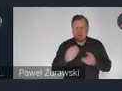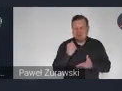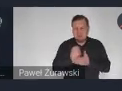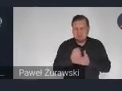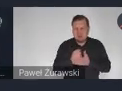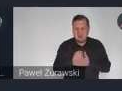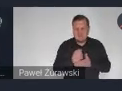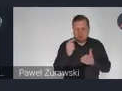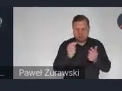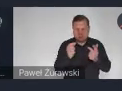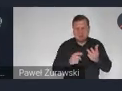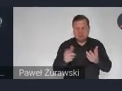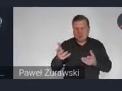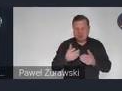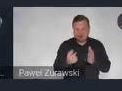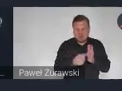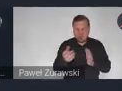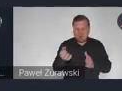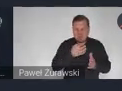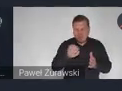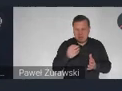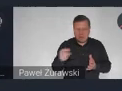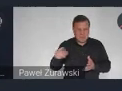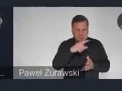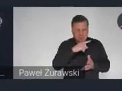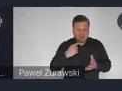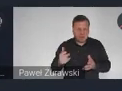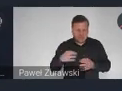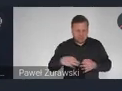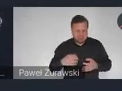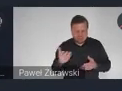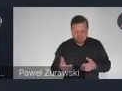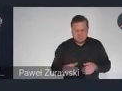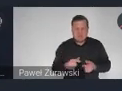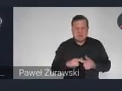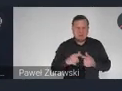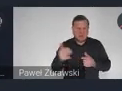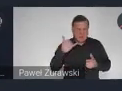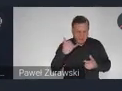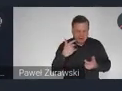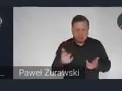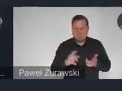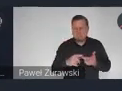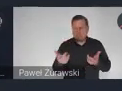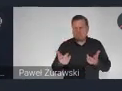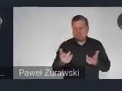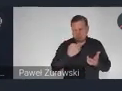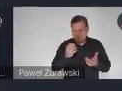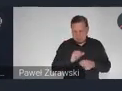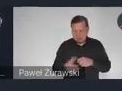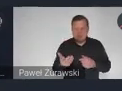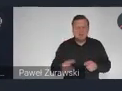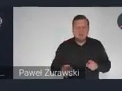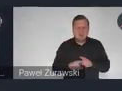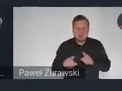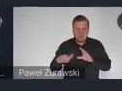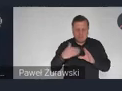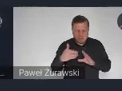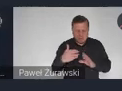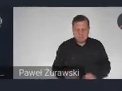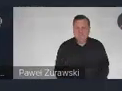państwo bardzo często pytają zarówno na infolinii czy też w mailach